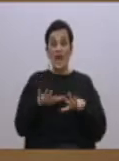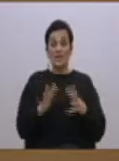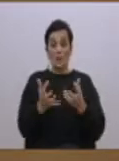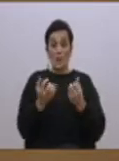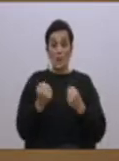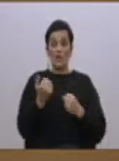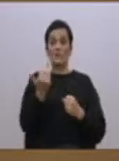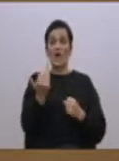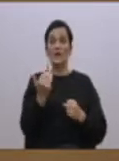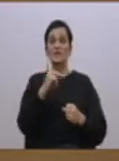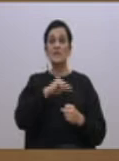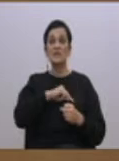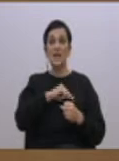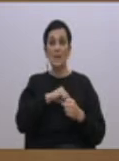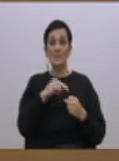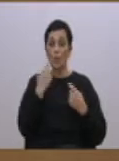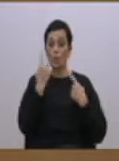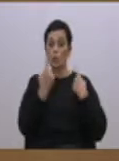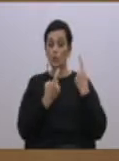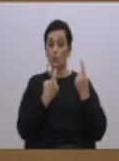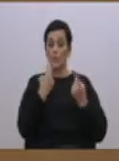თქვენი სამსახურის მონაცემები არის